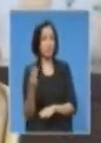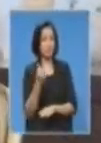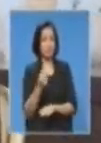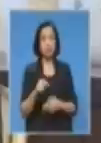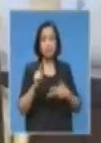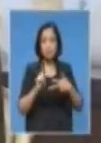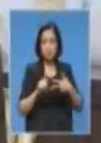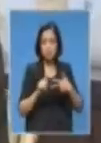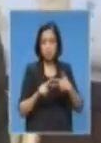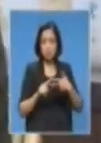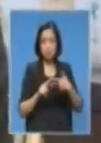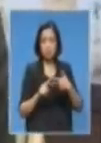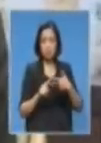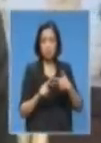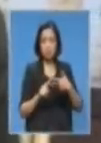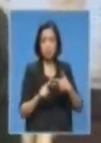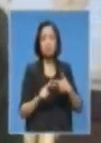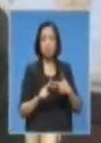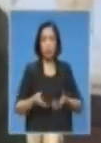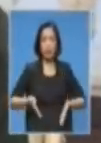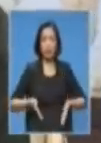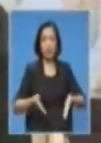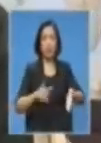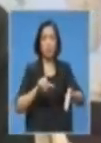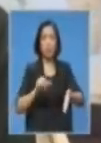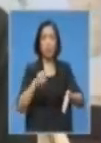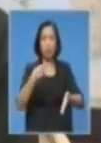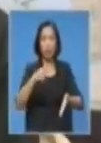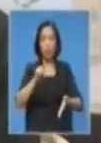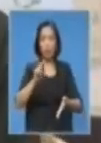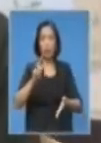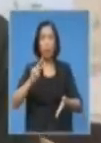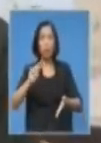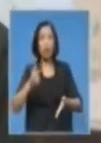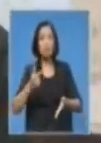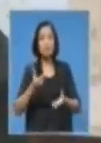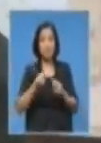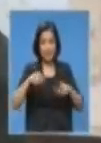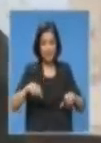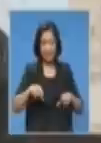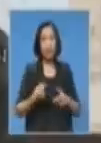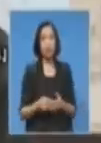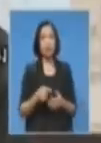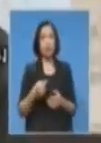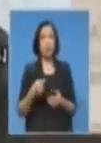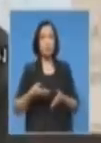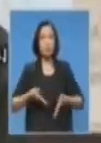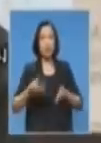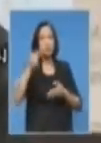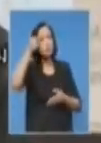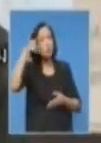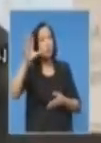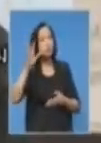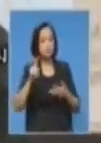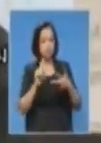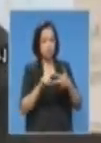ของ ทางหลวงแผ่นดินแล้วก็ทางหลวงชนบทนะครับส่วนที่3นั้นก็เป็นเรื่องของการขนส่ง